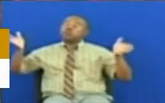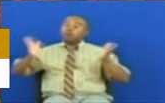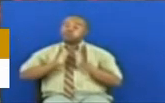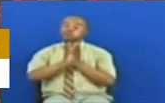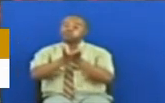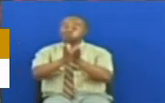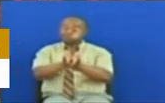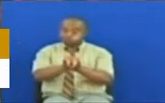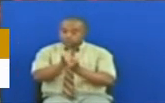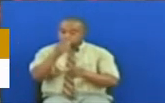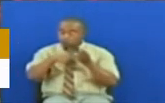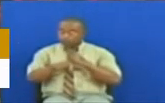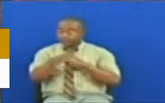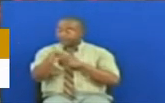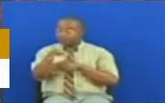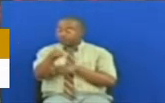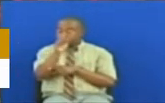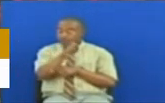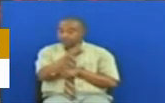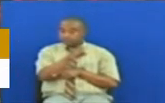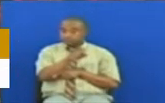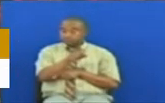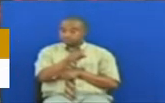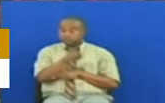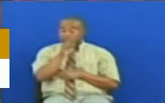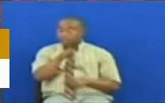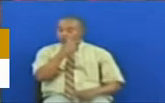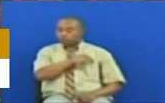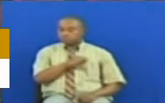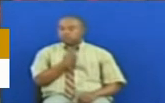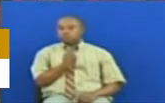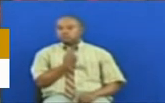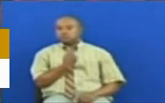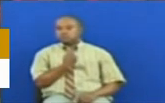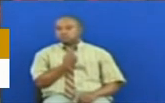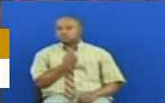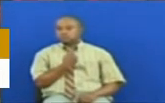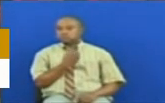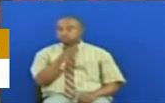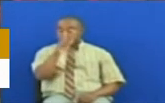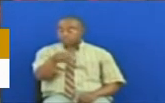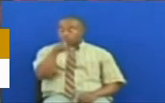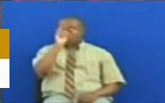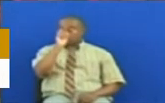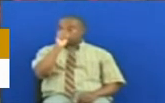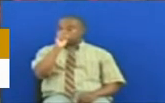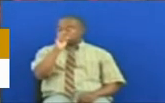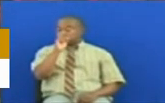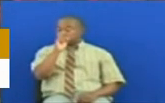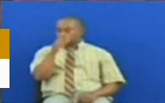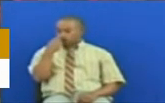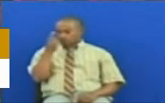katika EEZ yetu kuvua, wana tabia ya kuvua samaki aina ya papa. Wanamlenga